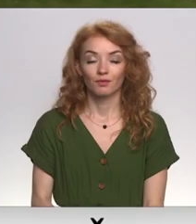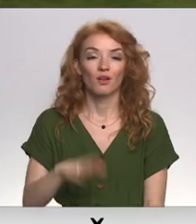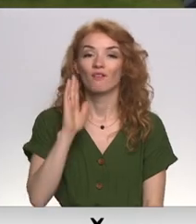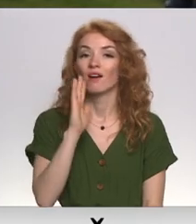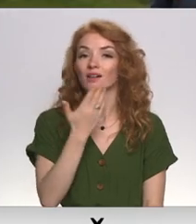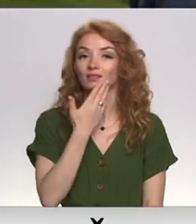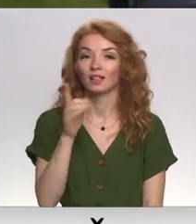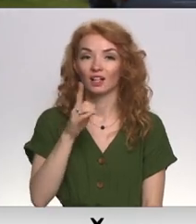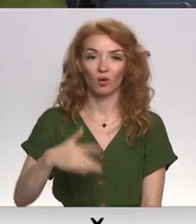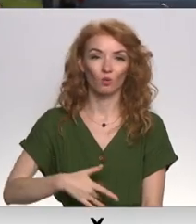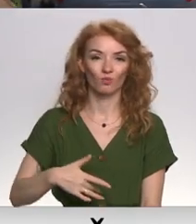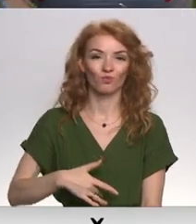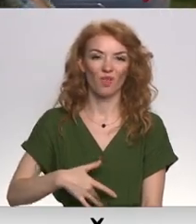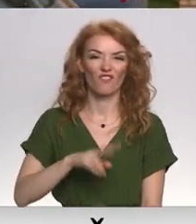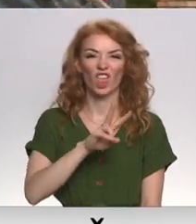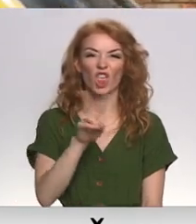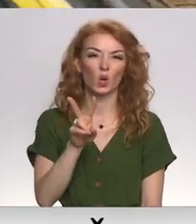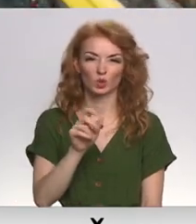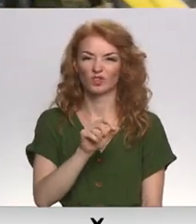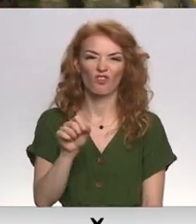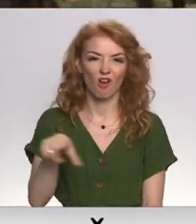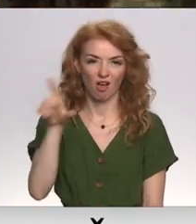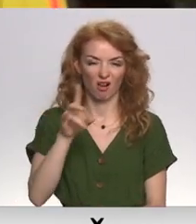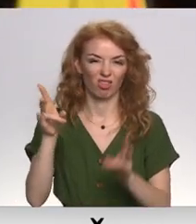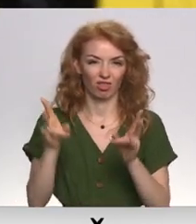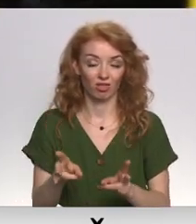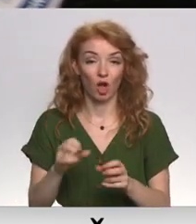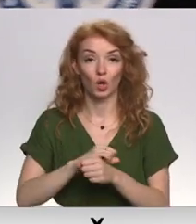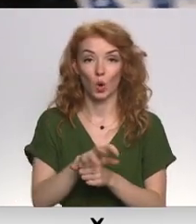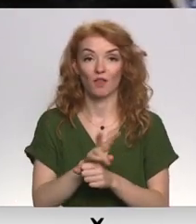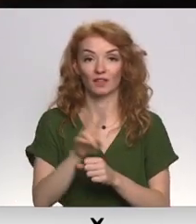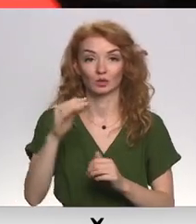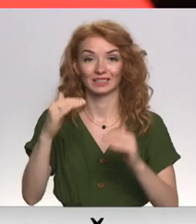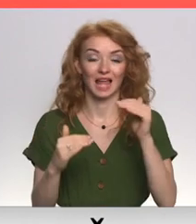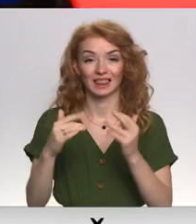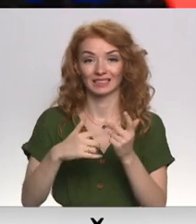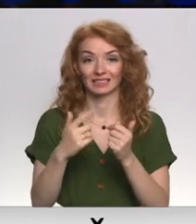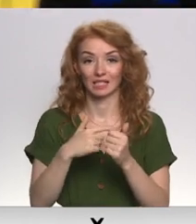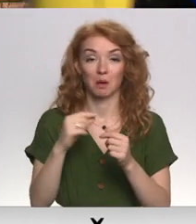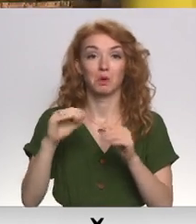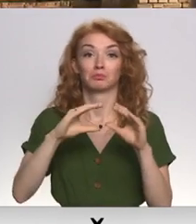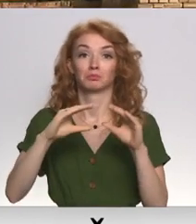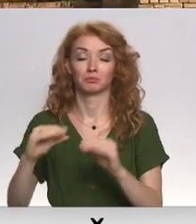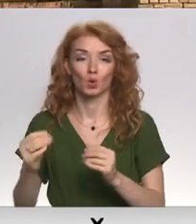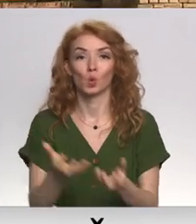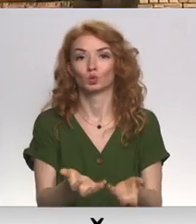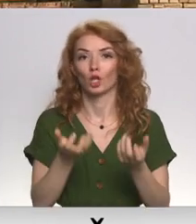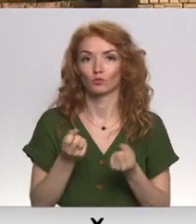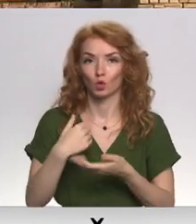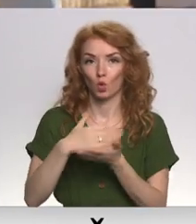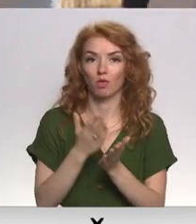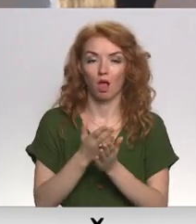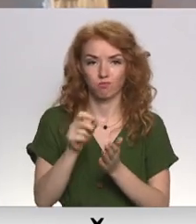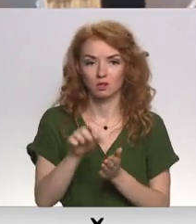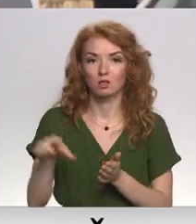Vasara ir vēdera vīrusu aktīvākā sezona, un, lai gan Covid statistikā rādītāji mazinās, uzņemšanas nodaļā pieaug arī